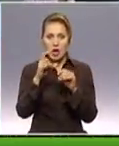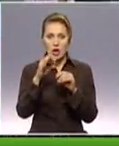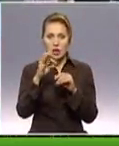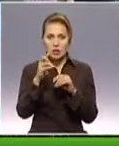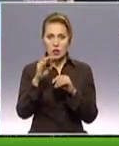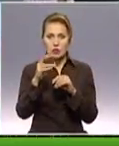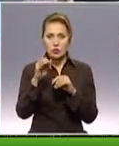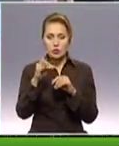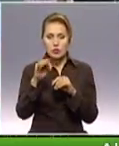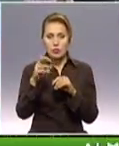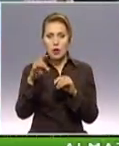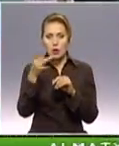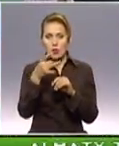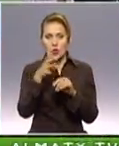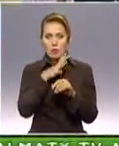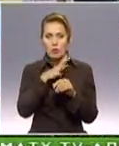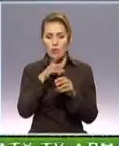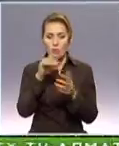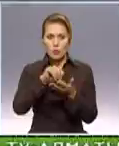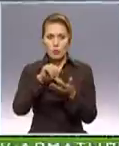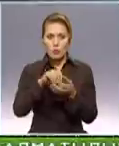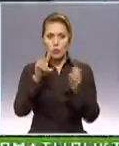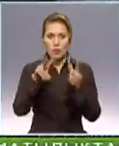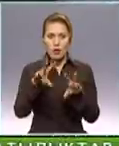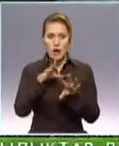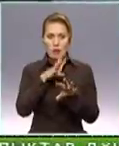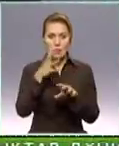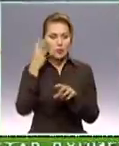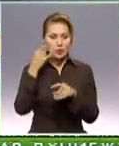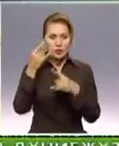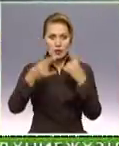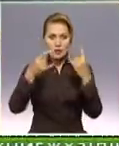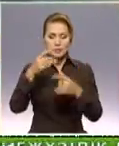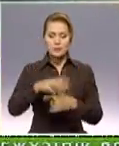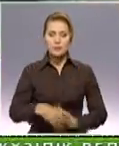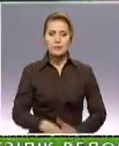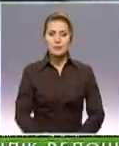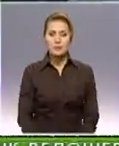Жетісу және Түрксіб ауданында өткізіледі. Перизат Көмекбайқызы, Дидар Исаев, Алматы телеарнасы.